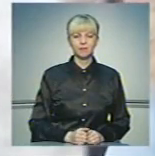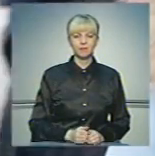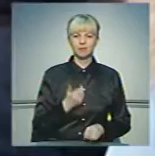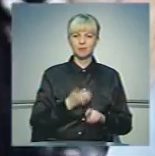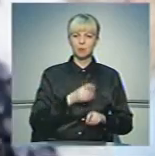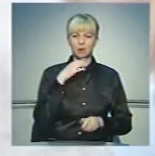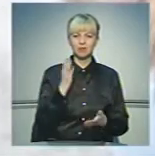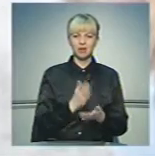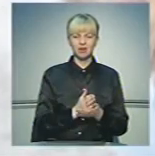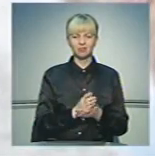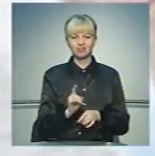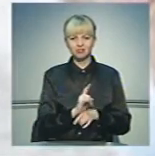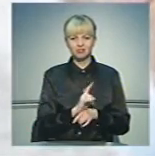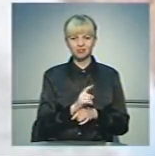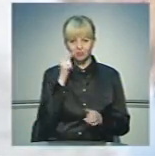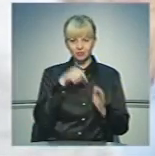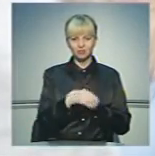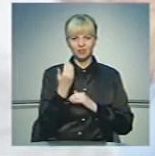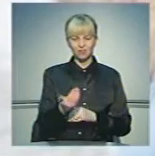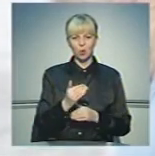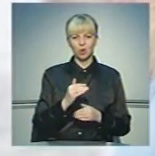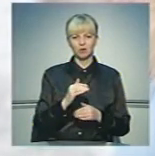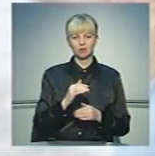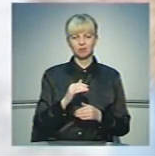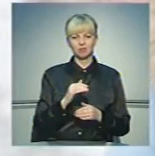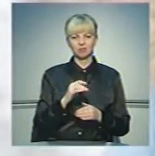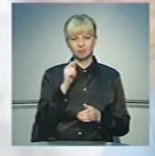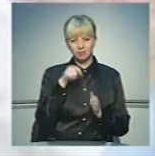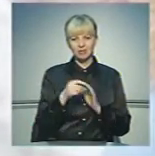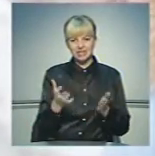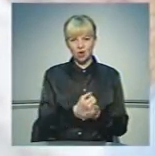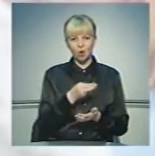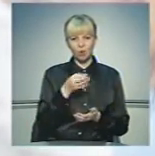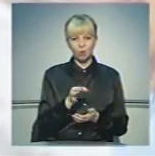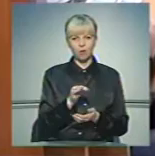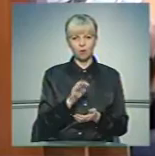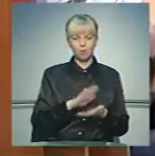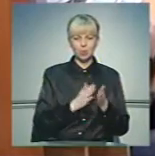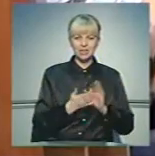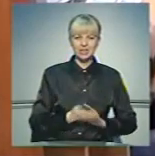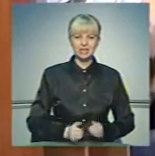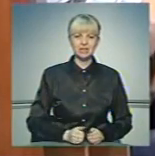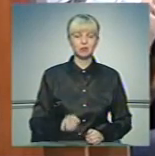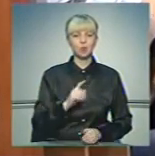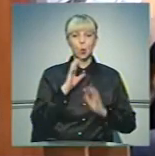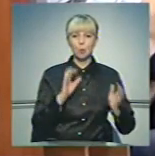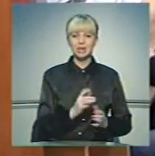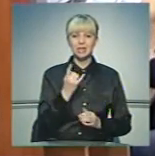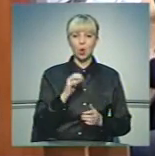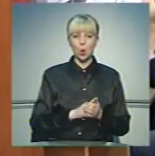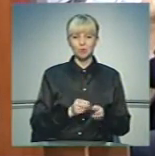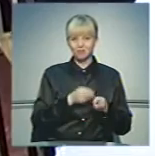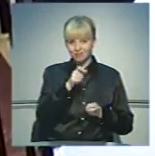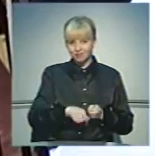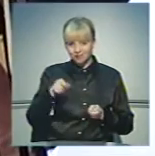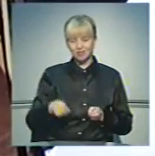Дуже багато є хакерів, які зламують твої сторінки і знаходять тебе по геопозиції. Щоб вберегти дитину від